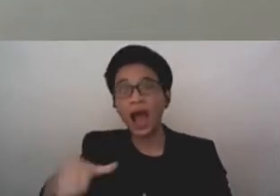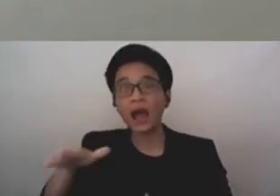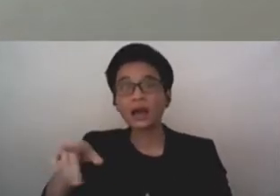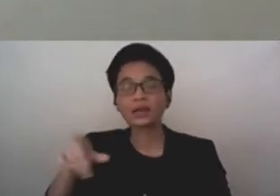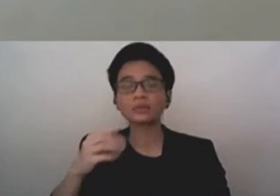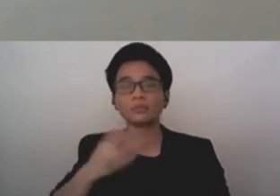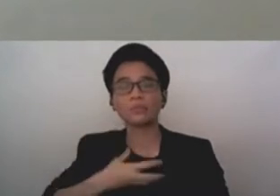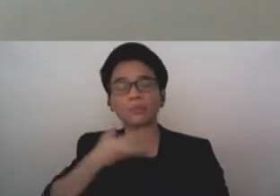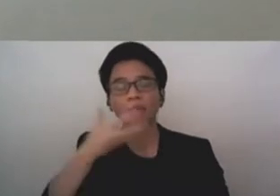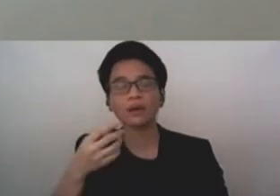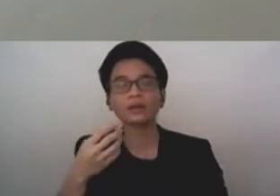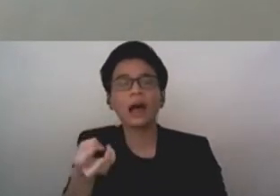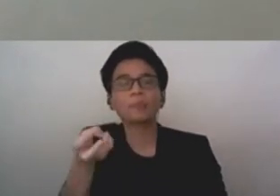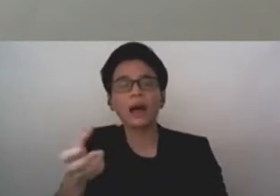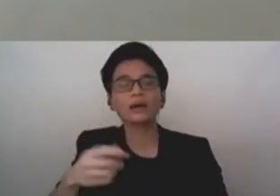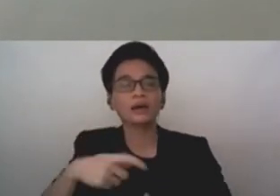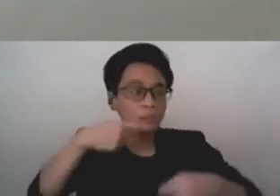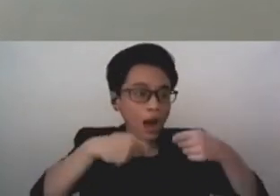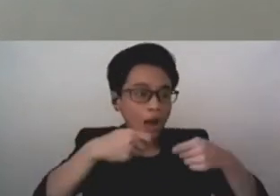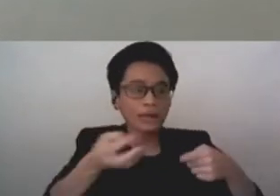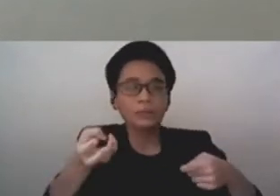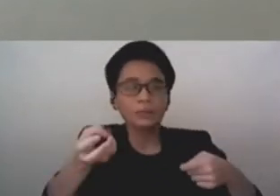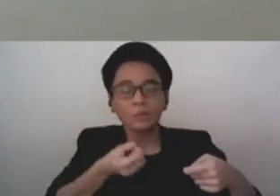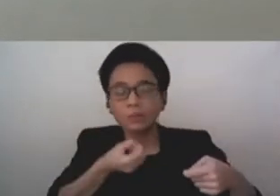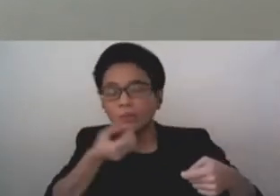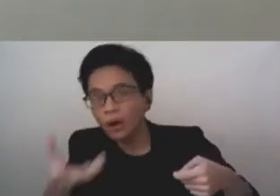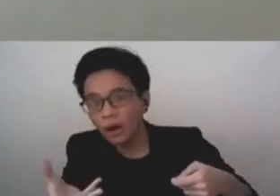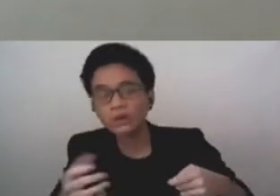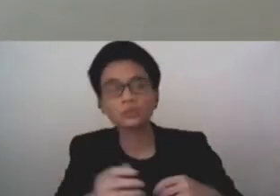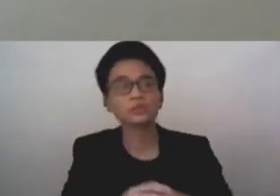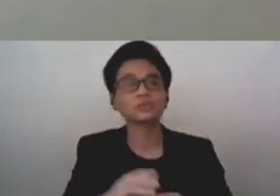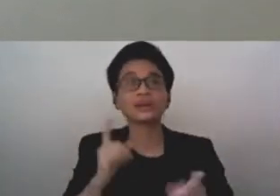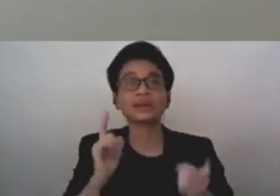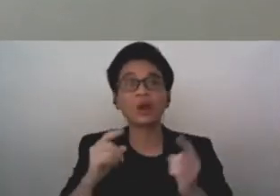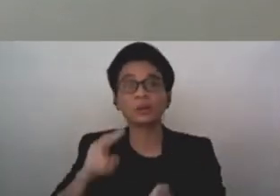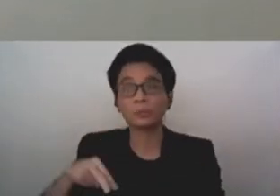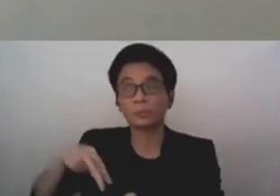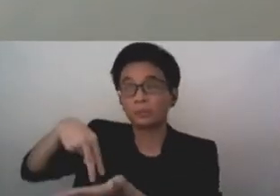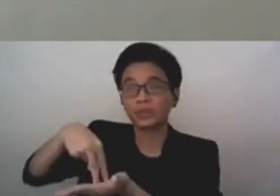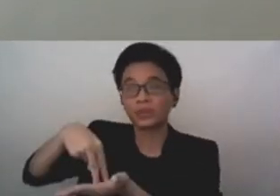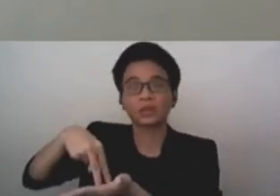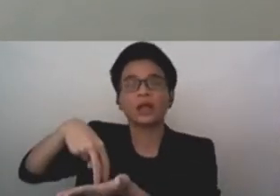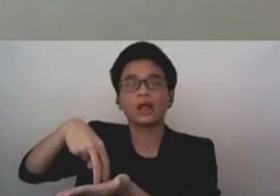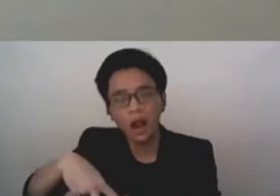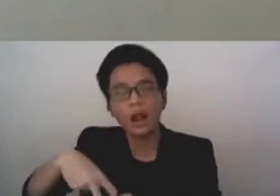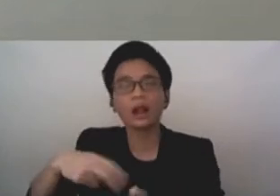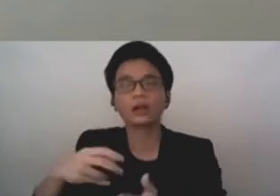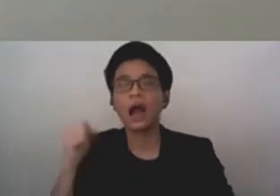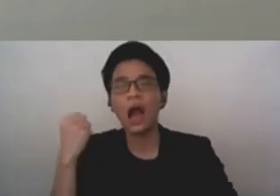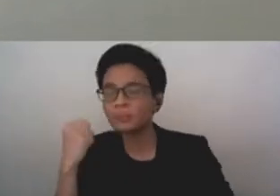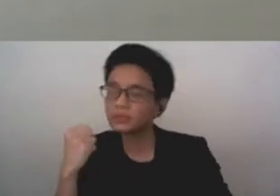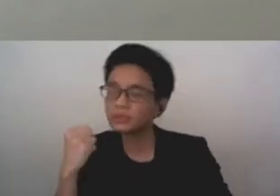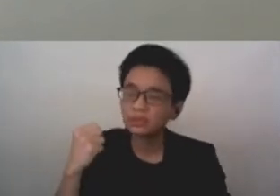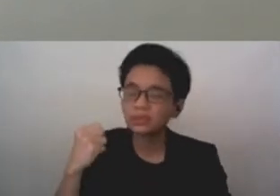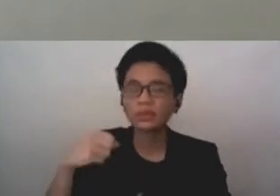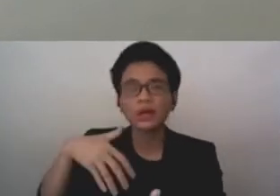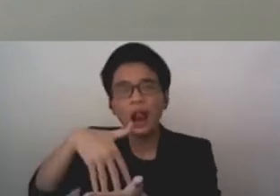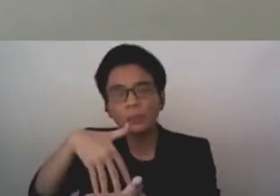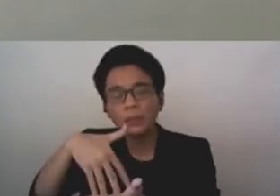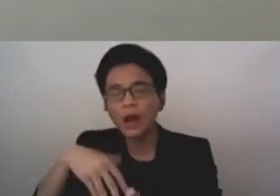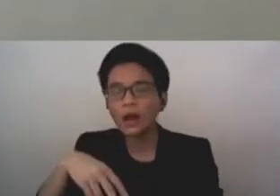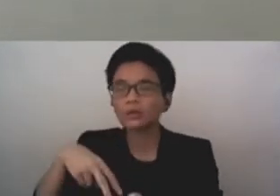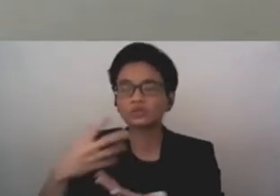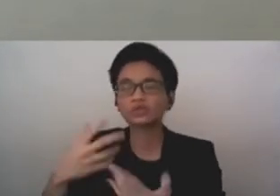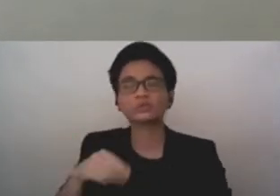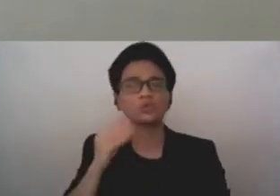muntah ketika makan, seperti itu. Terus juga saatnya berdiri dia belum bisa. Nah, usia 16 bulan saya